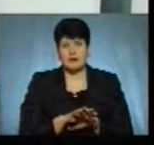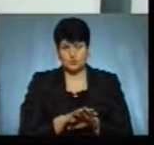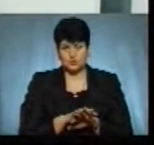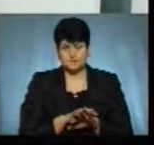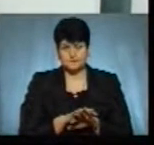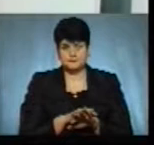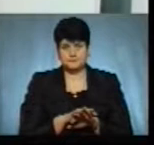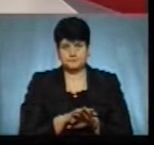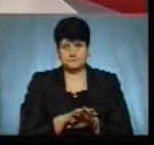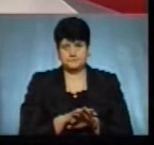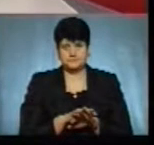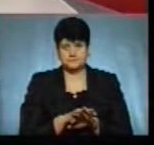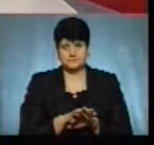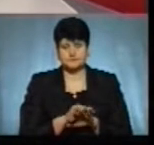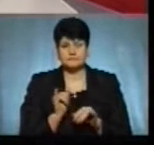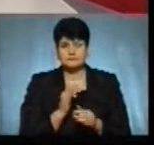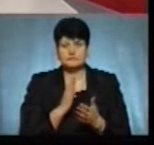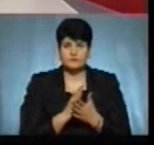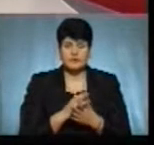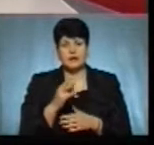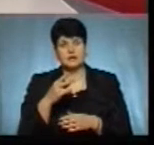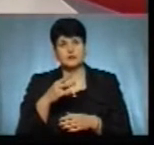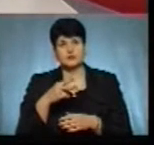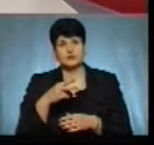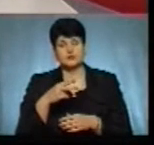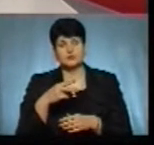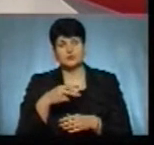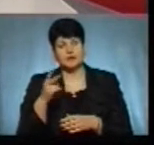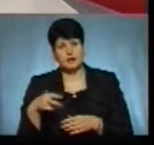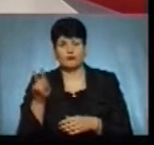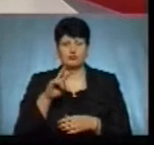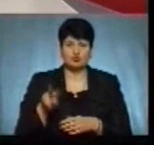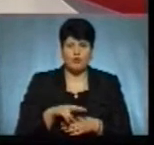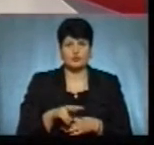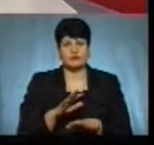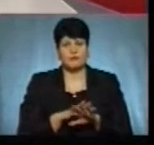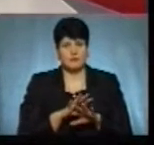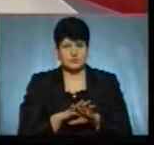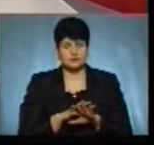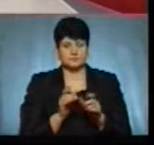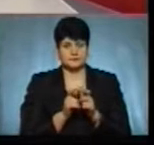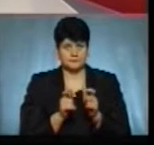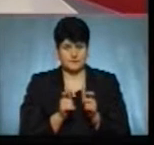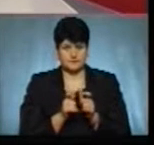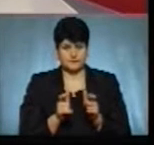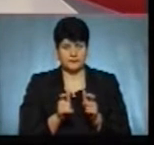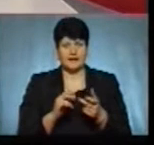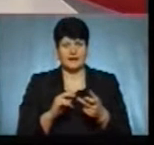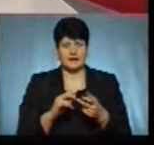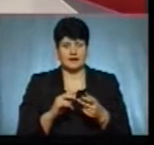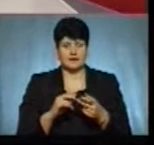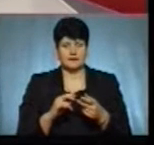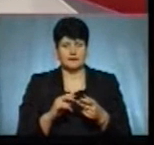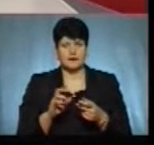мати або доларову, єврову чи картку в іншій валюті. Ну, у нас тільки долари, євро банки в більшості обмінюють через